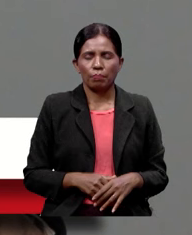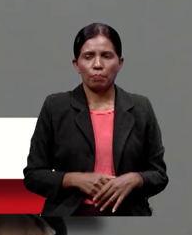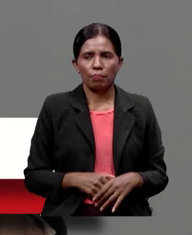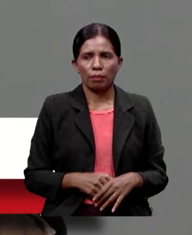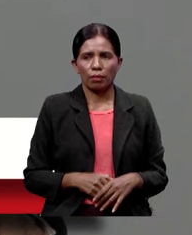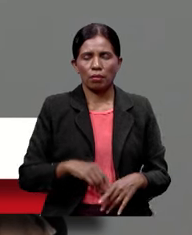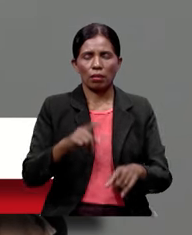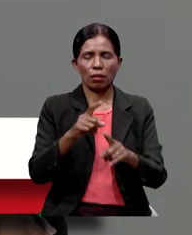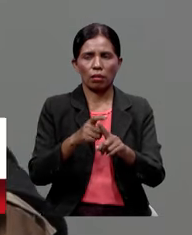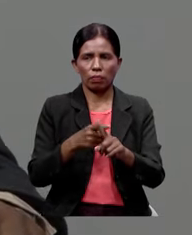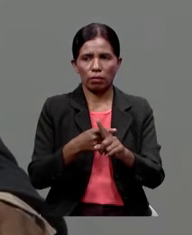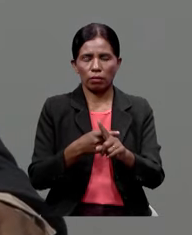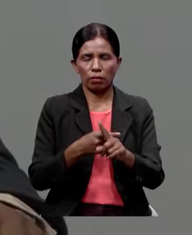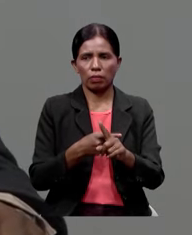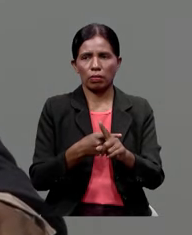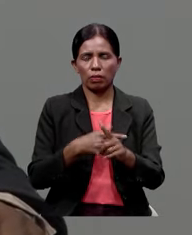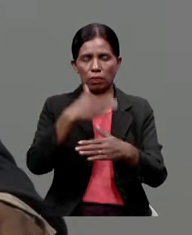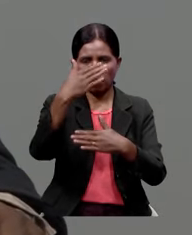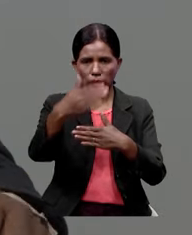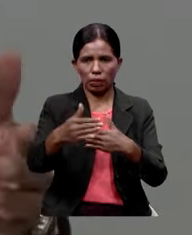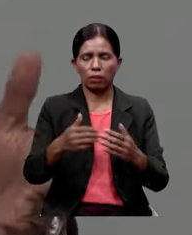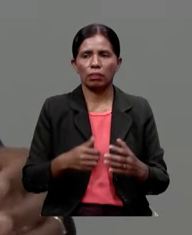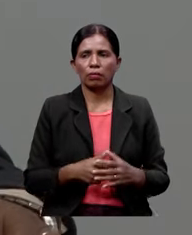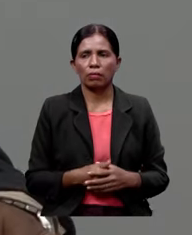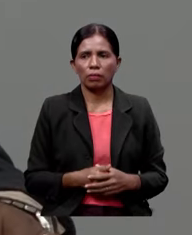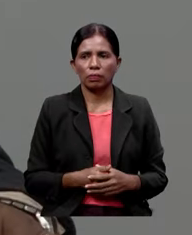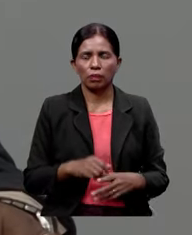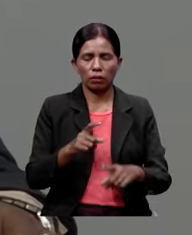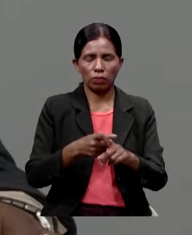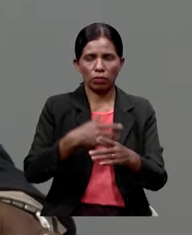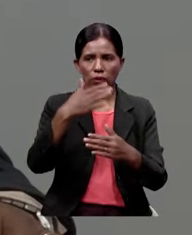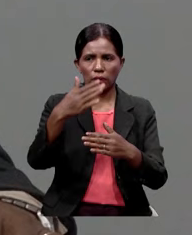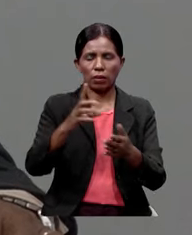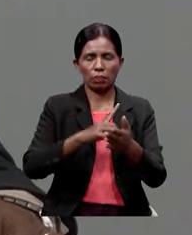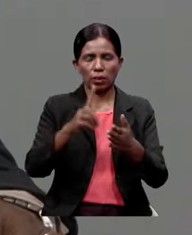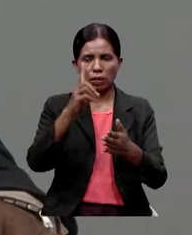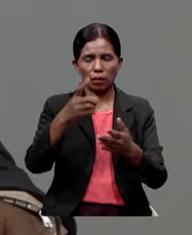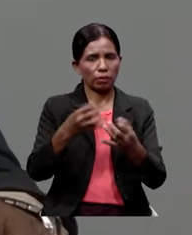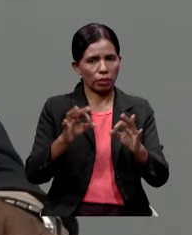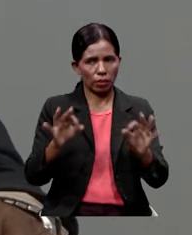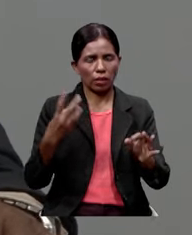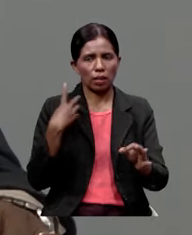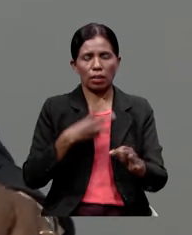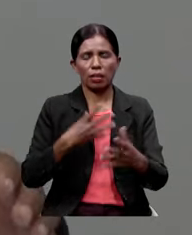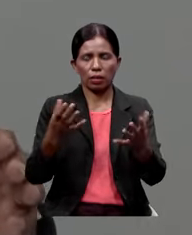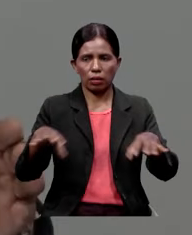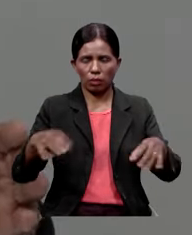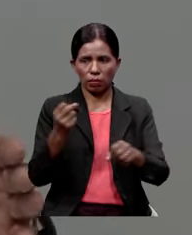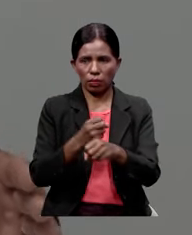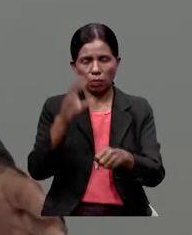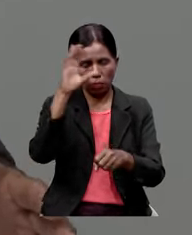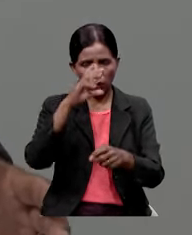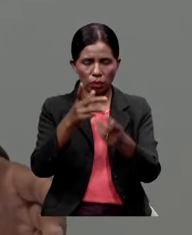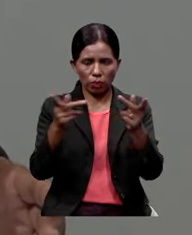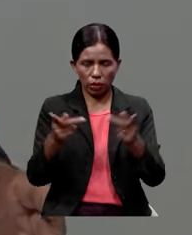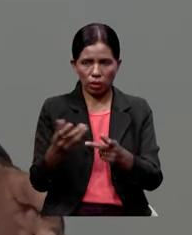ia fulan oing mai fulan oing ta hela di semana hira para hodu ita kaza angela para buka fatin para tau